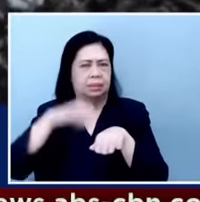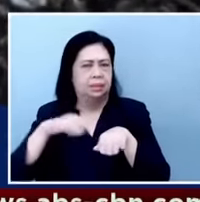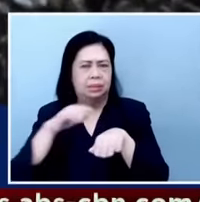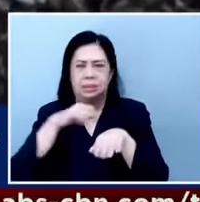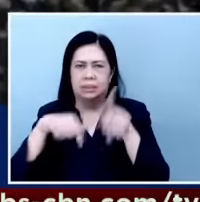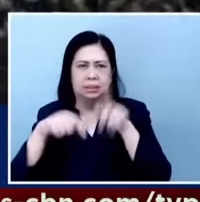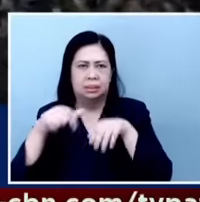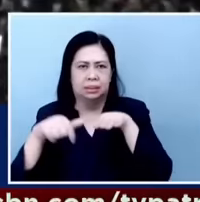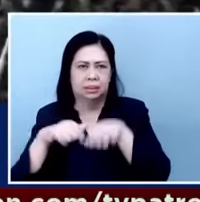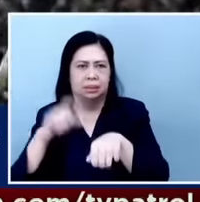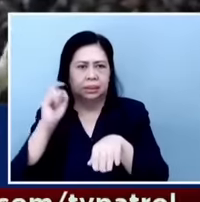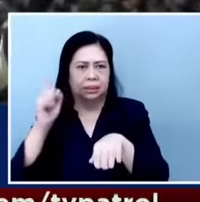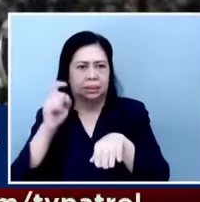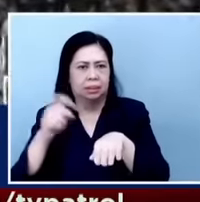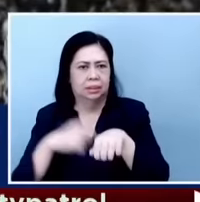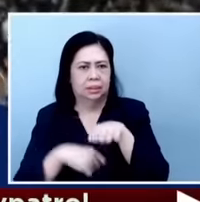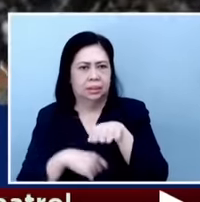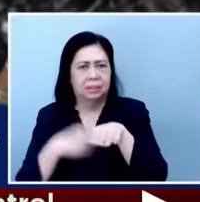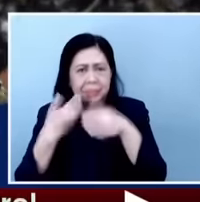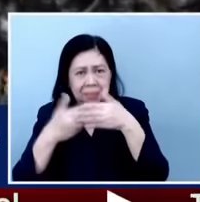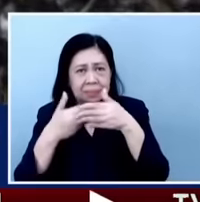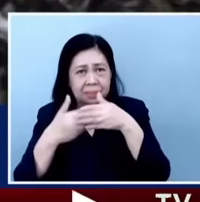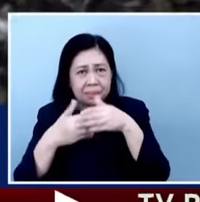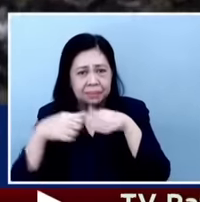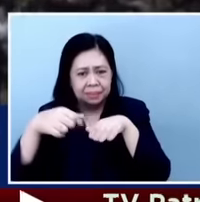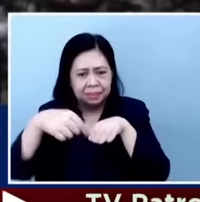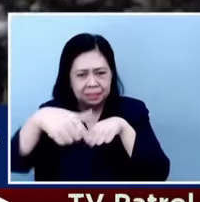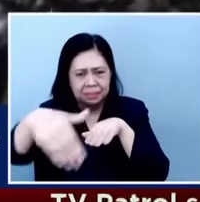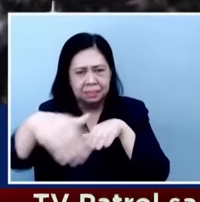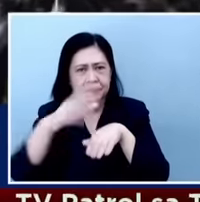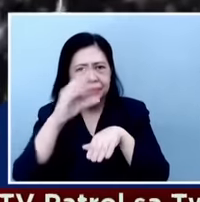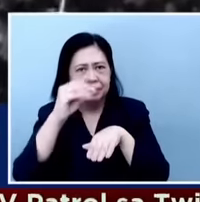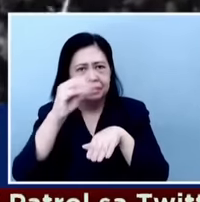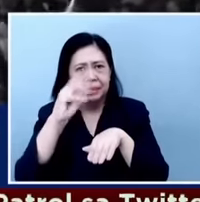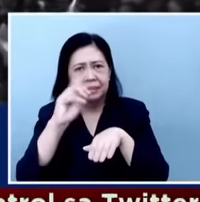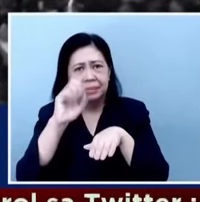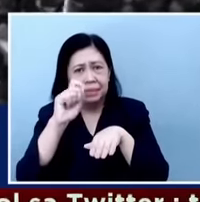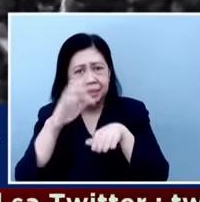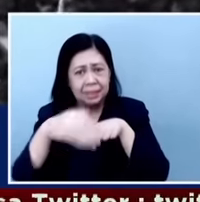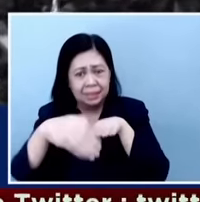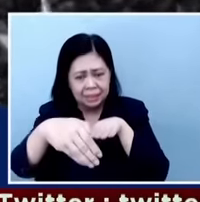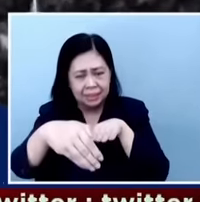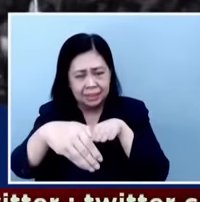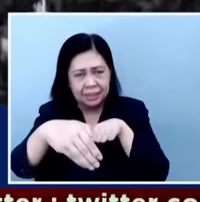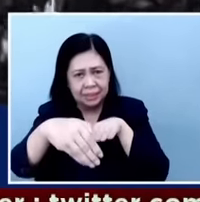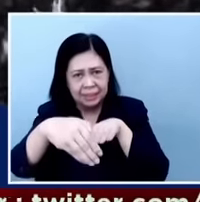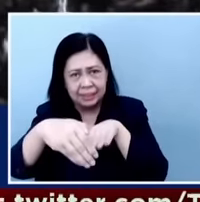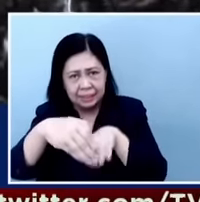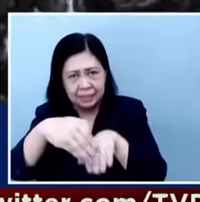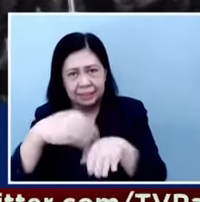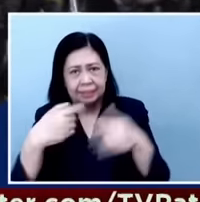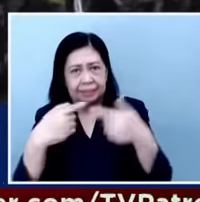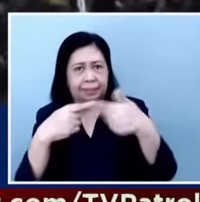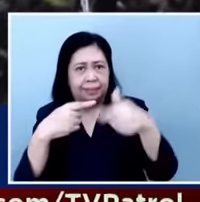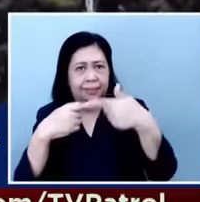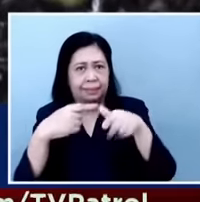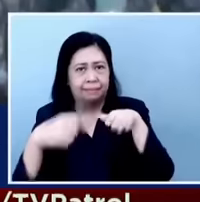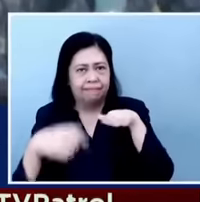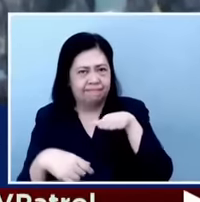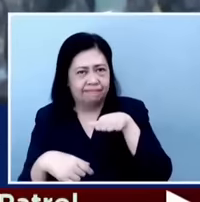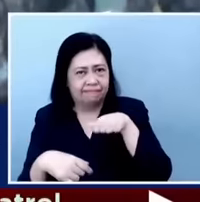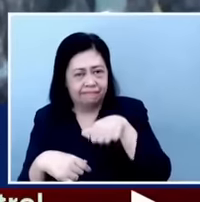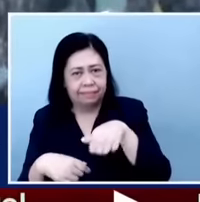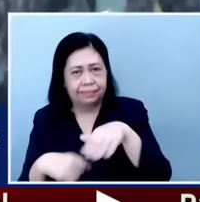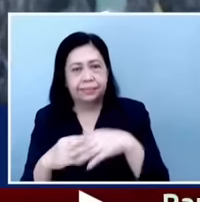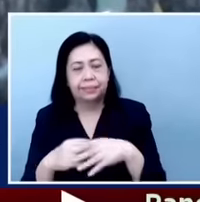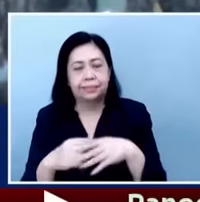makapasok agad. Ilang metro na lang ito, mga 50 metro na lamang ang layo nito mula sa gate ng simbahan at sa kanto